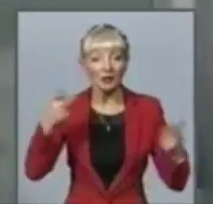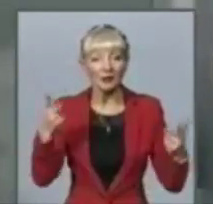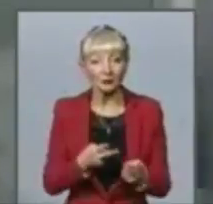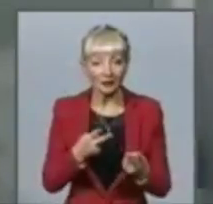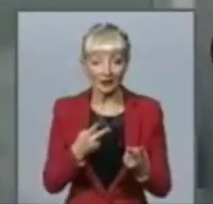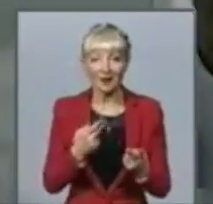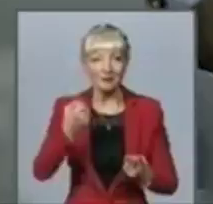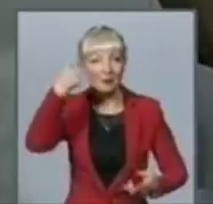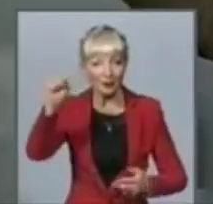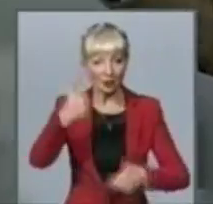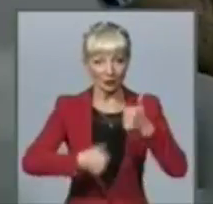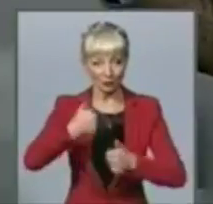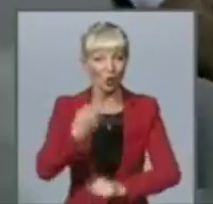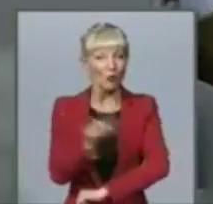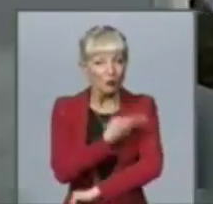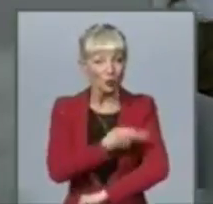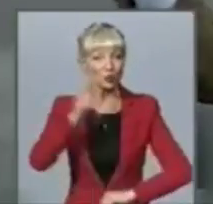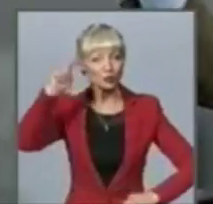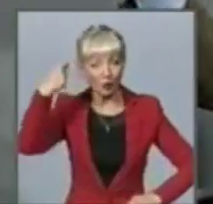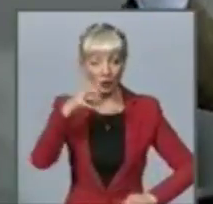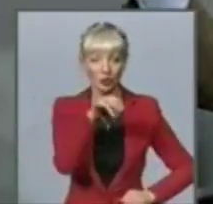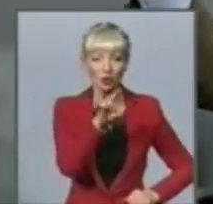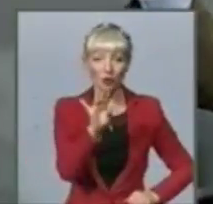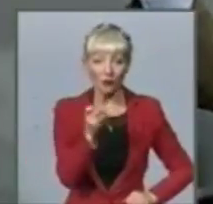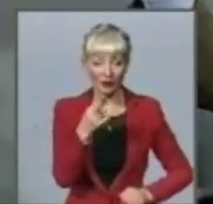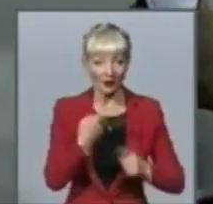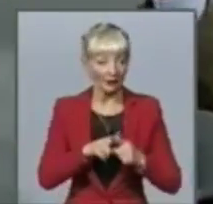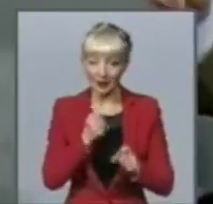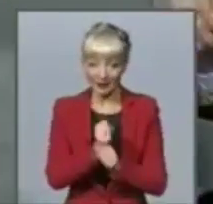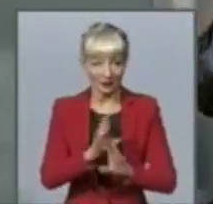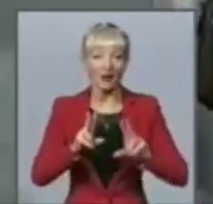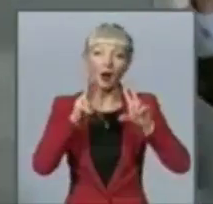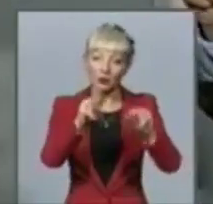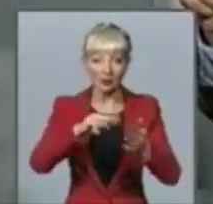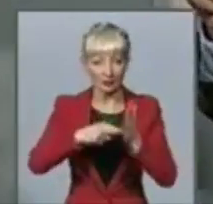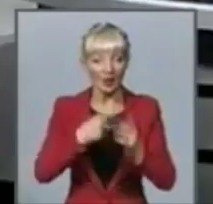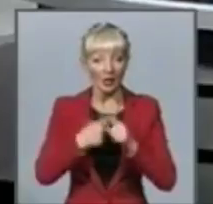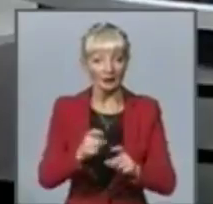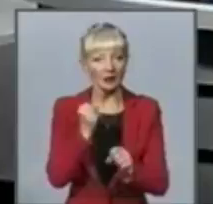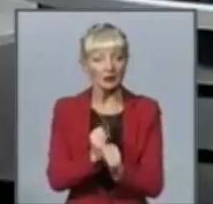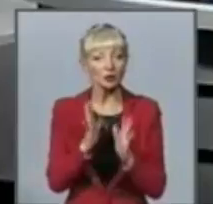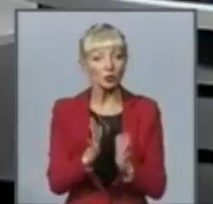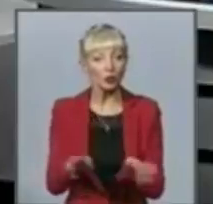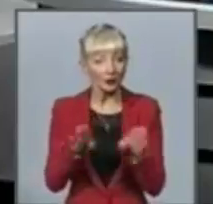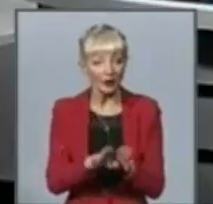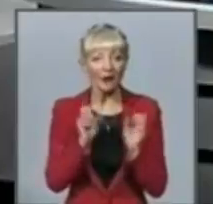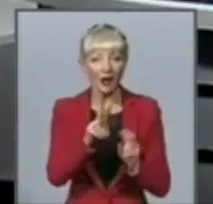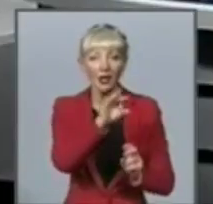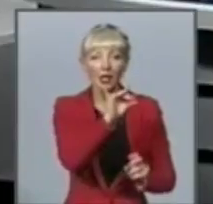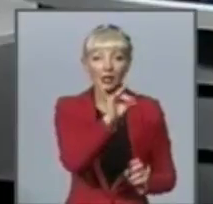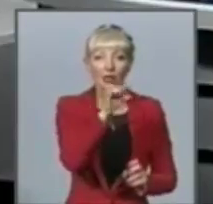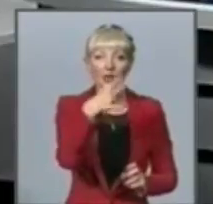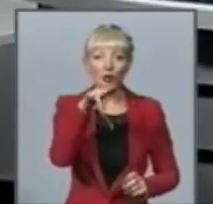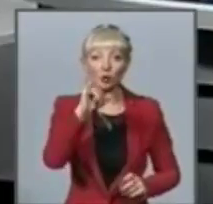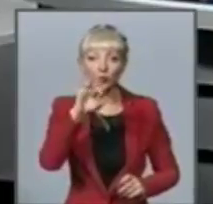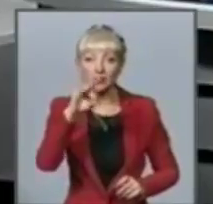вигравати конкуренцію Польщі, Туреччини, Словаччини. Це не робиться обіцянками чи планами. Це робиться тільки такими інструментами, як індустріальні парки,